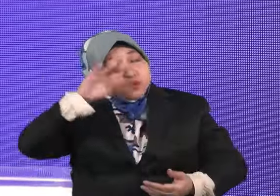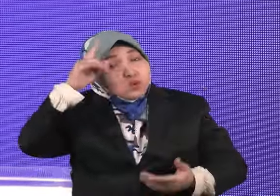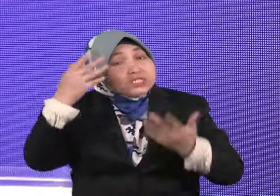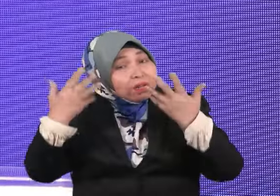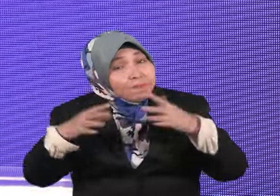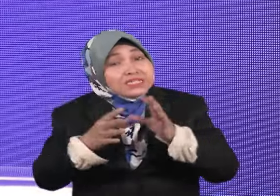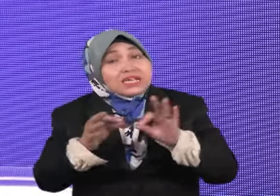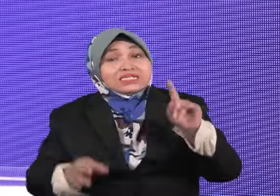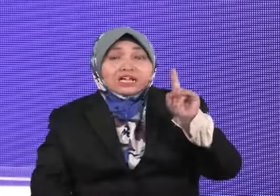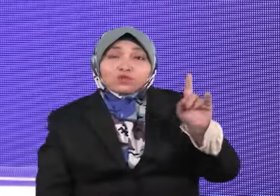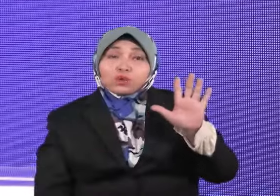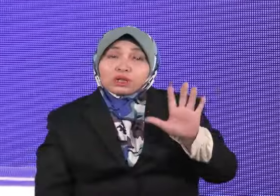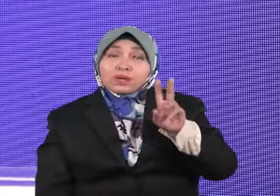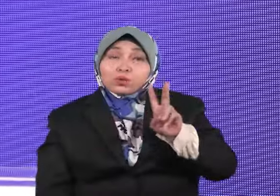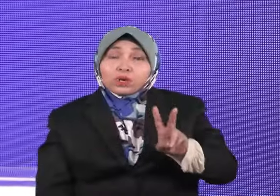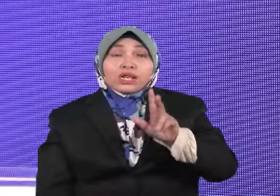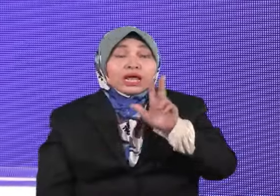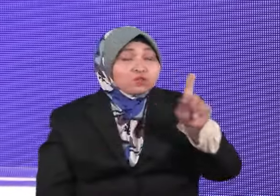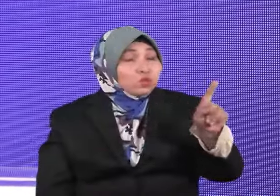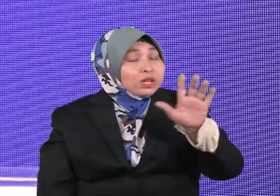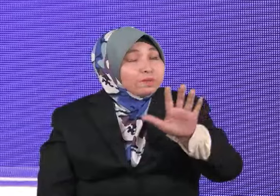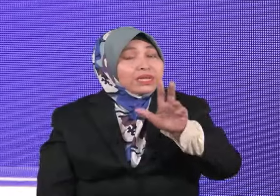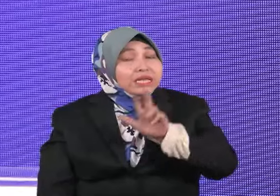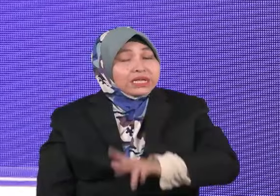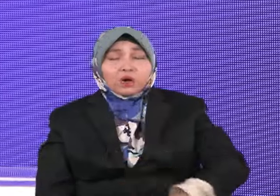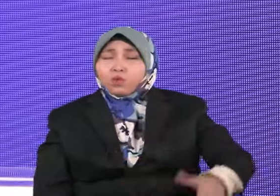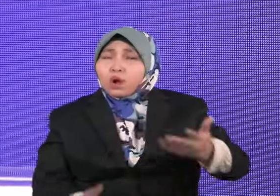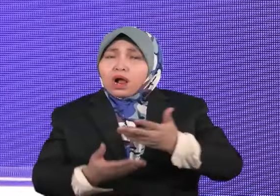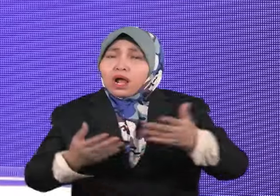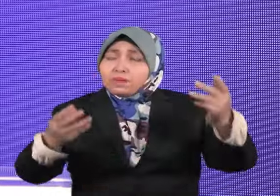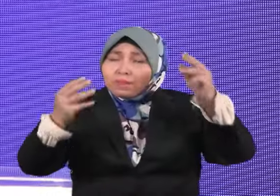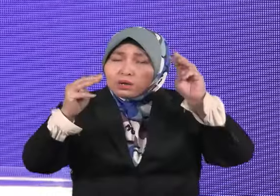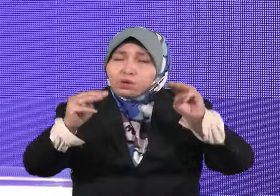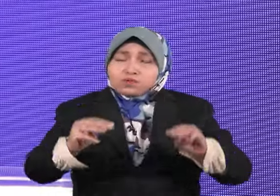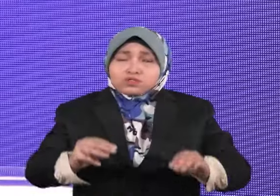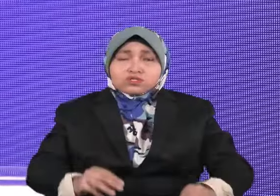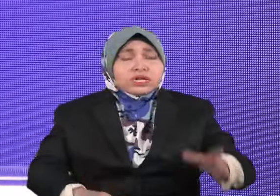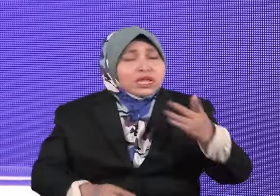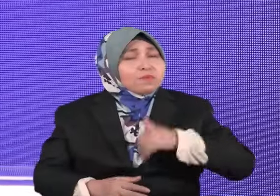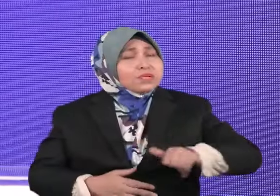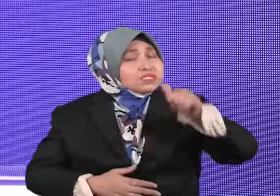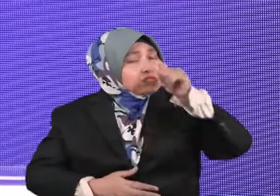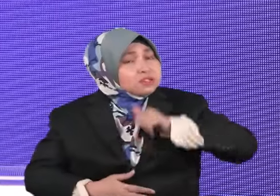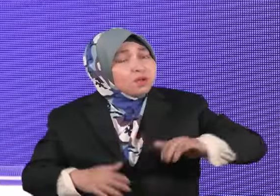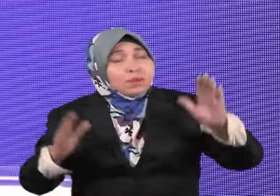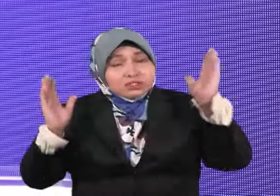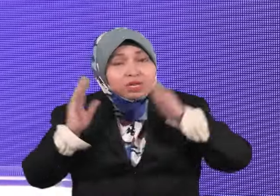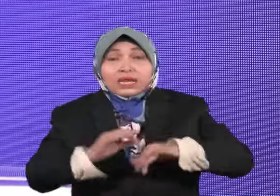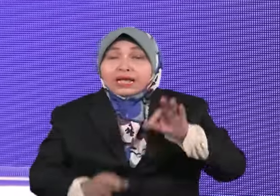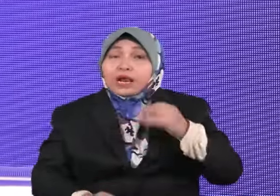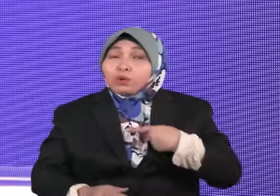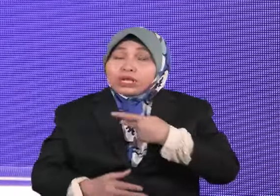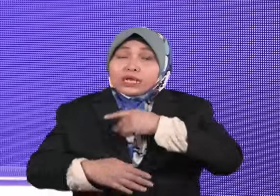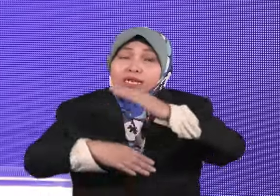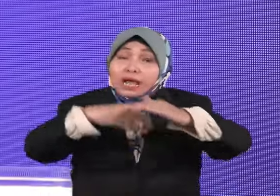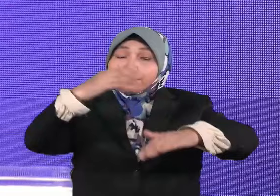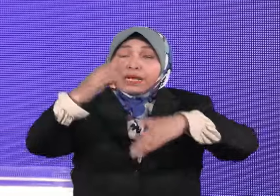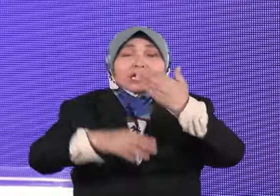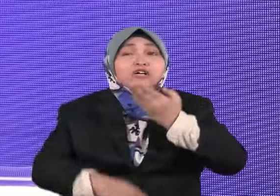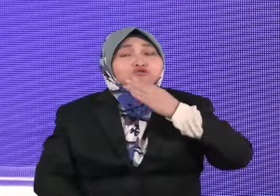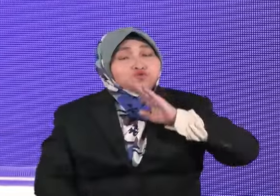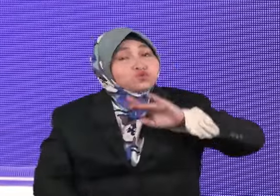ayat 152 itu, 153, ya ayyuhalladzina amanu ista'inu bis-sabri was-salah. Maksudnya kalau kita nak bina syukur yang